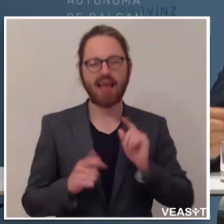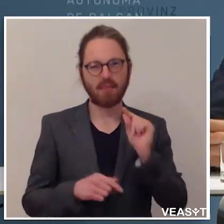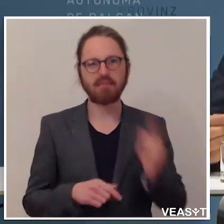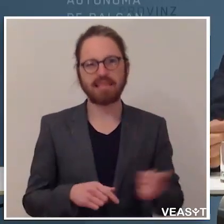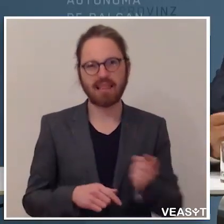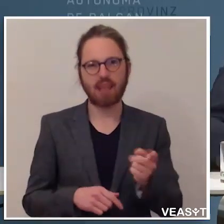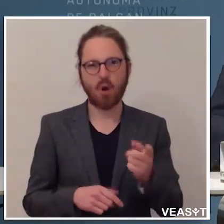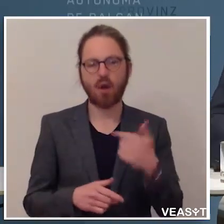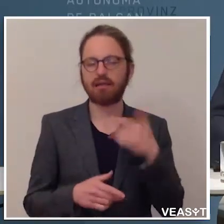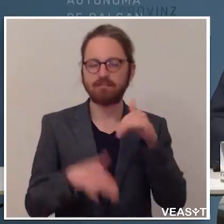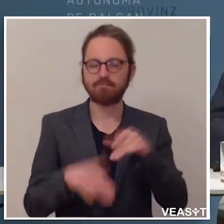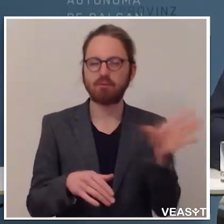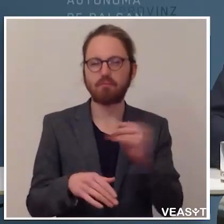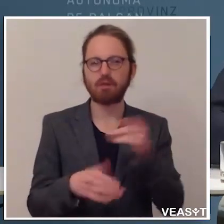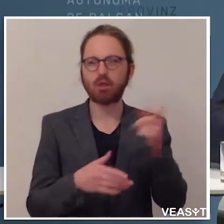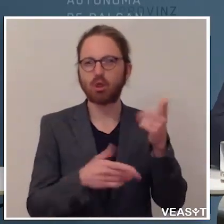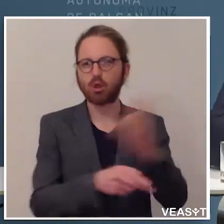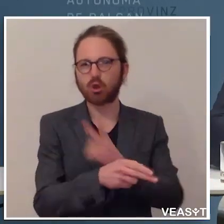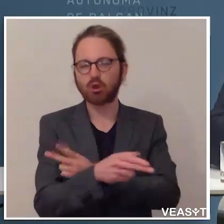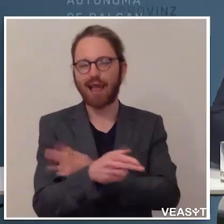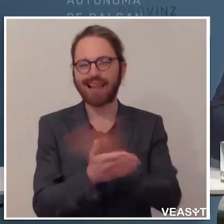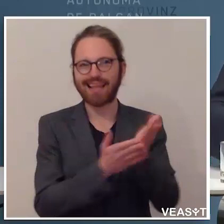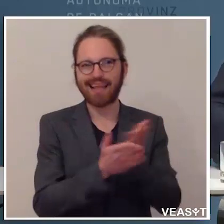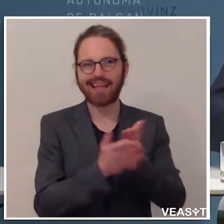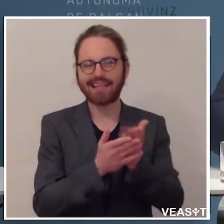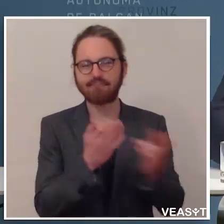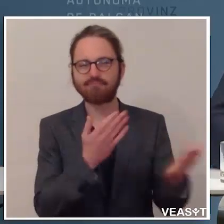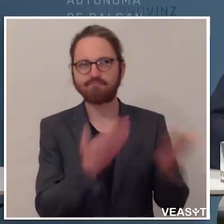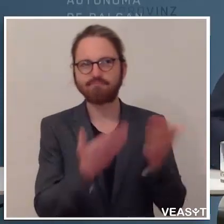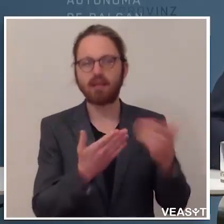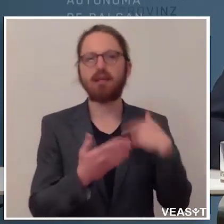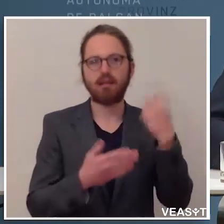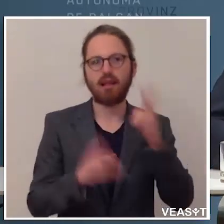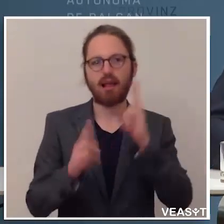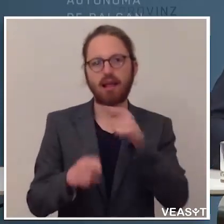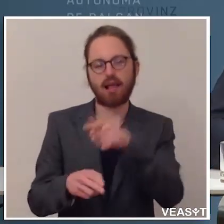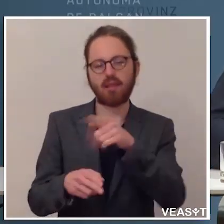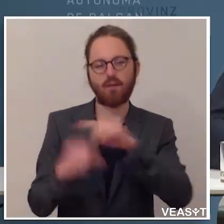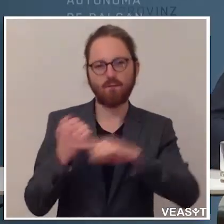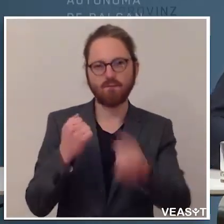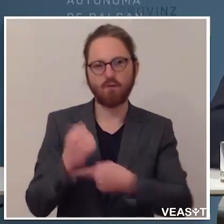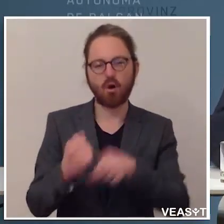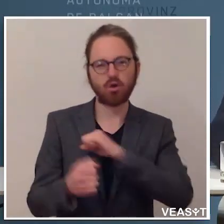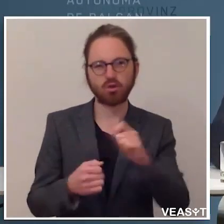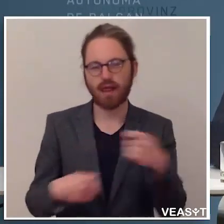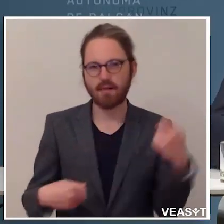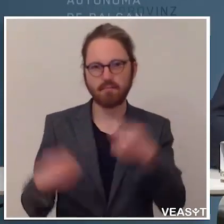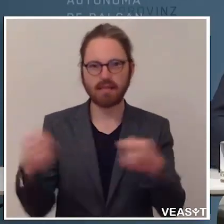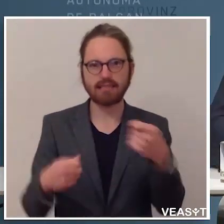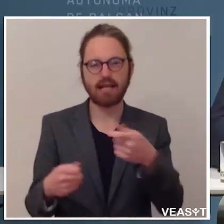mit dem staatlichen IMS entsprechend koordiniert haben, dass die Auszahlungen aus den Mitteln unseres bilateralen Fonds dann entsprechend schnell erfolgen können. Das ist